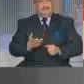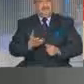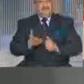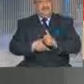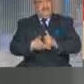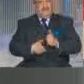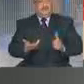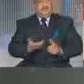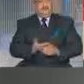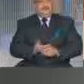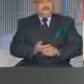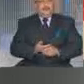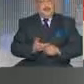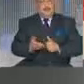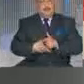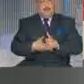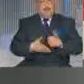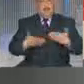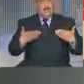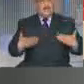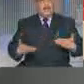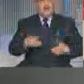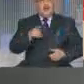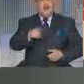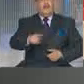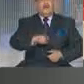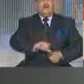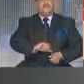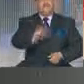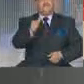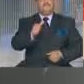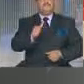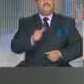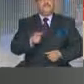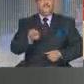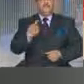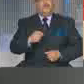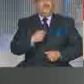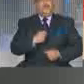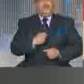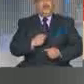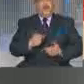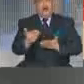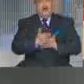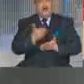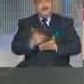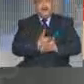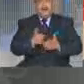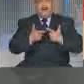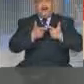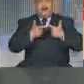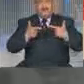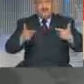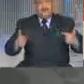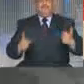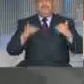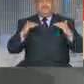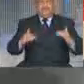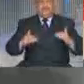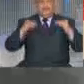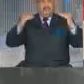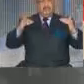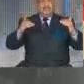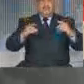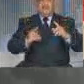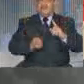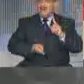بها، وكذلك خلق جيل جديد من الباعثين الشبان في القطاع الفلاحي من